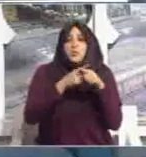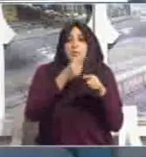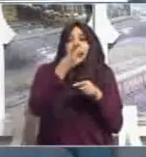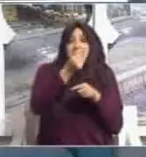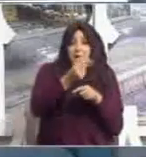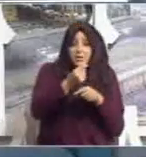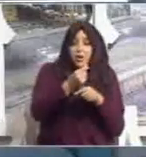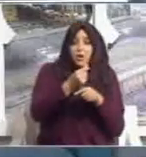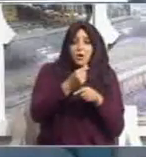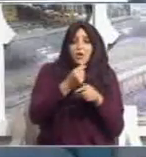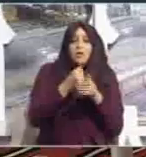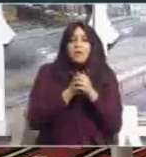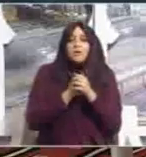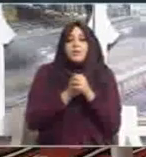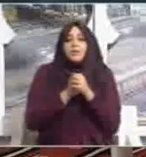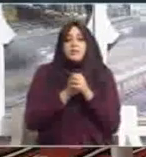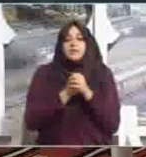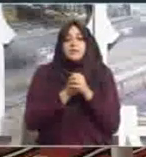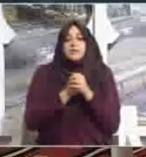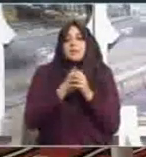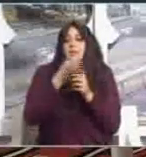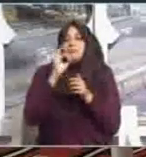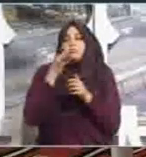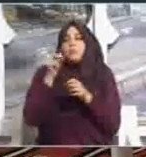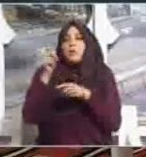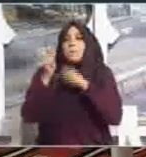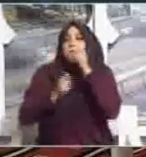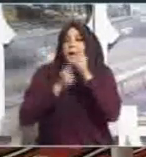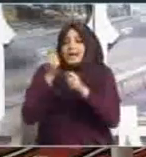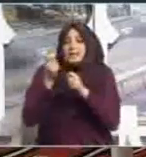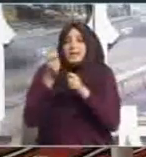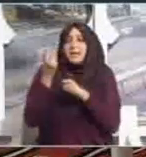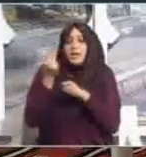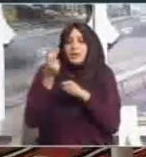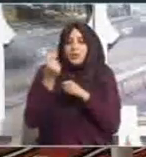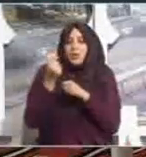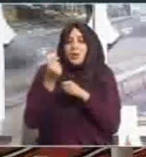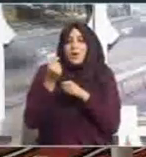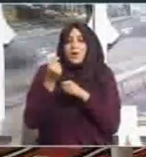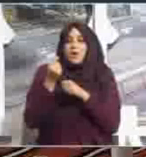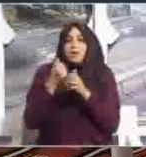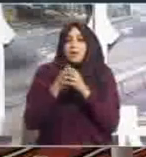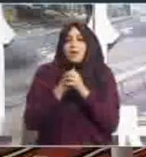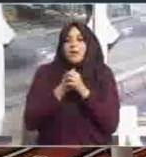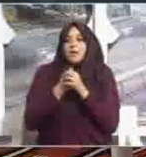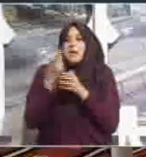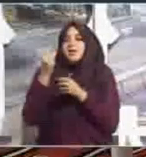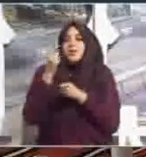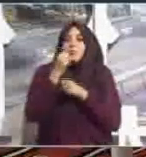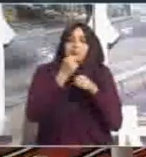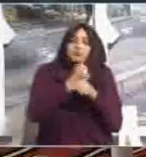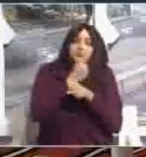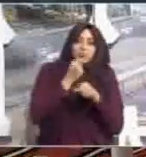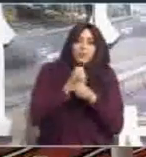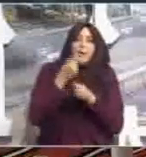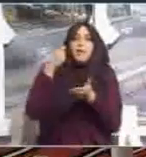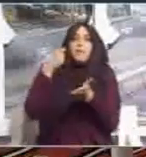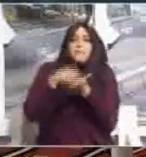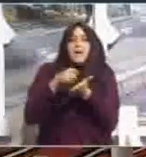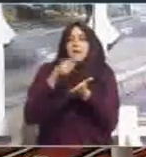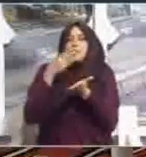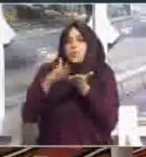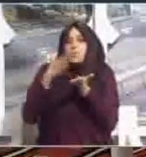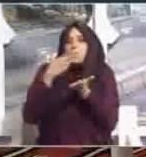عنده قرض بمعنى هو استلف على البنك يعني. هي استلف والظاهر انه ماهوش حال السداد. استلف ويخدم به ويخلص بالعقل. لا